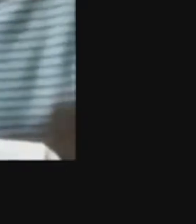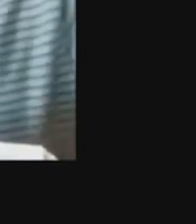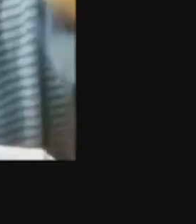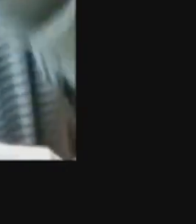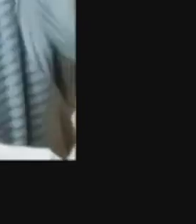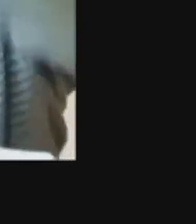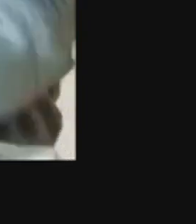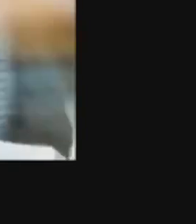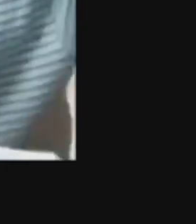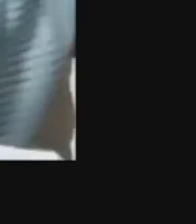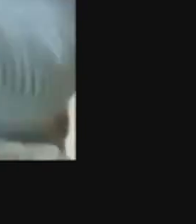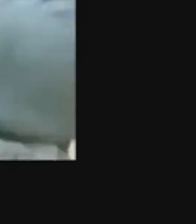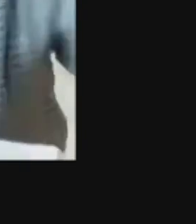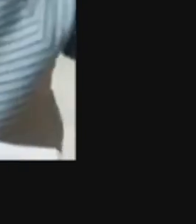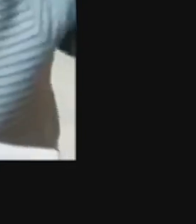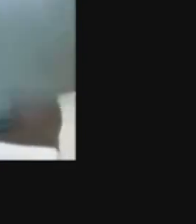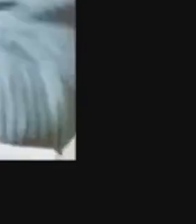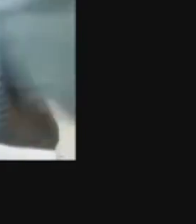자랑